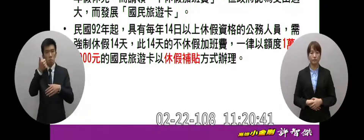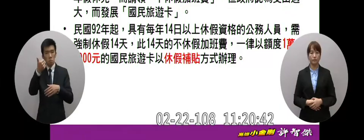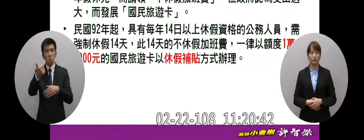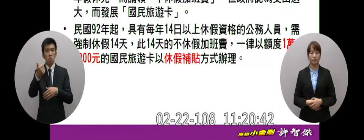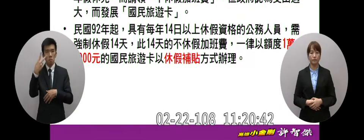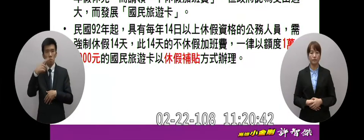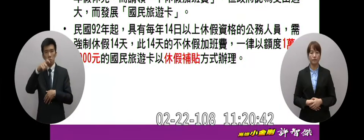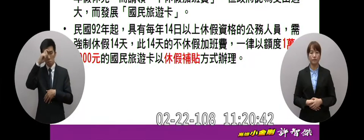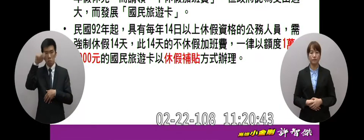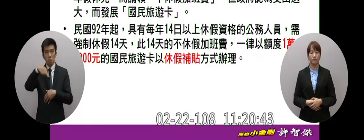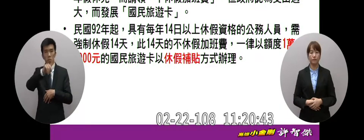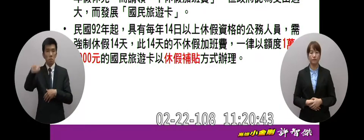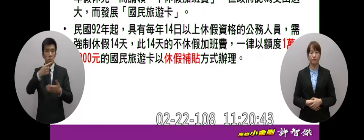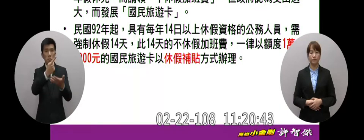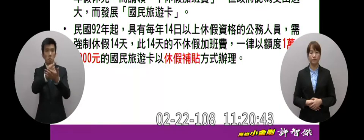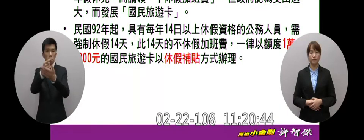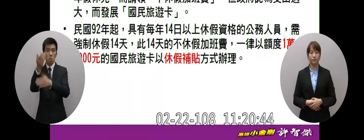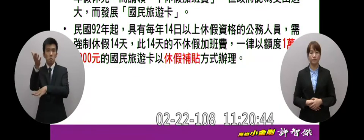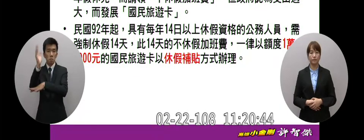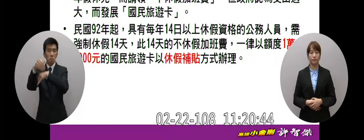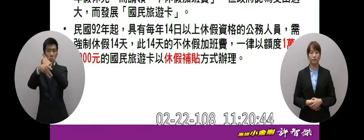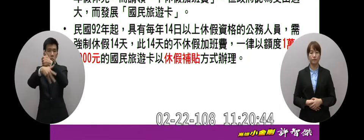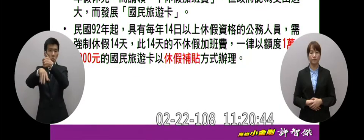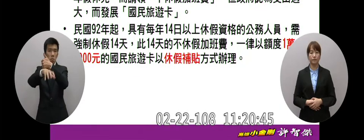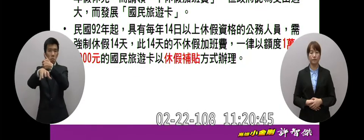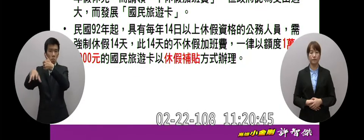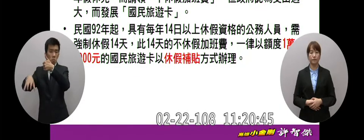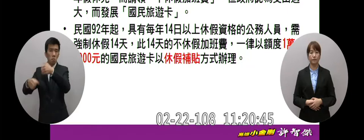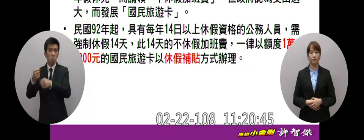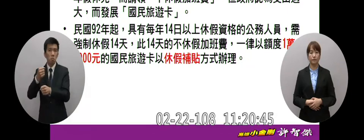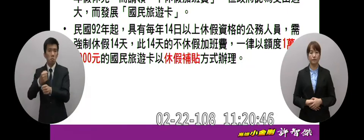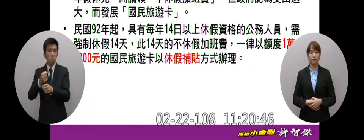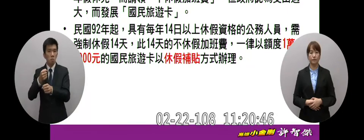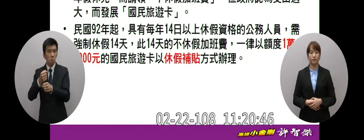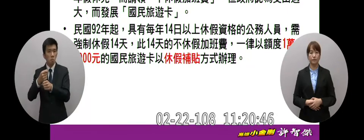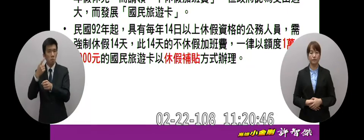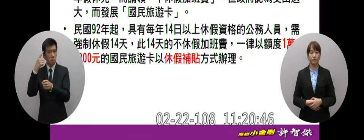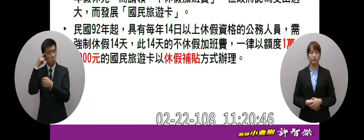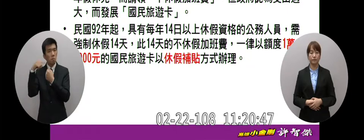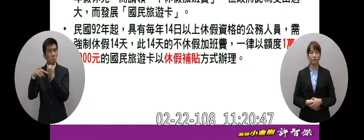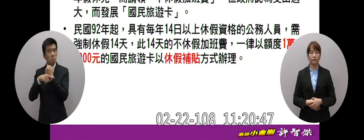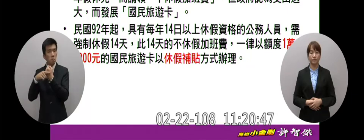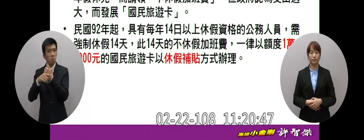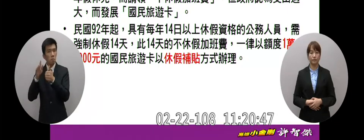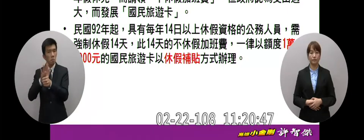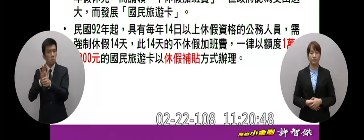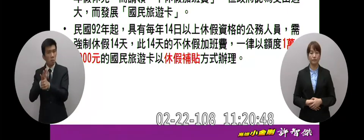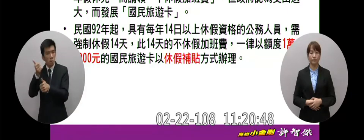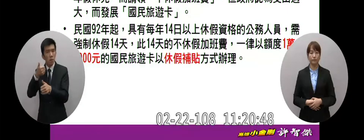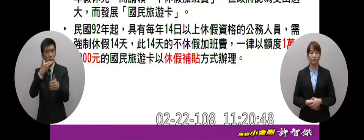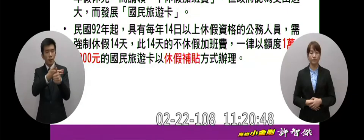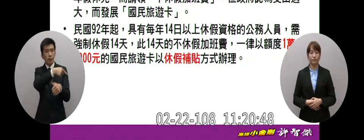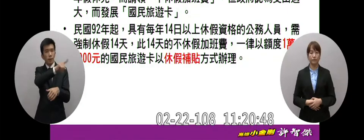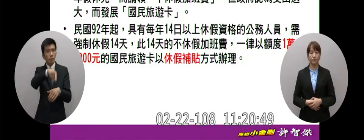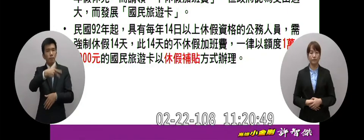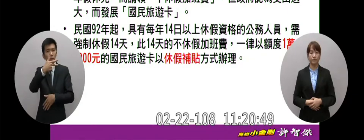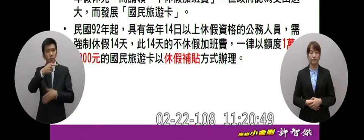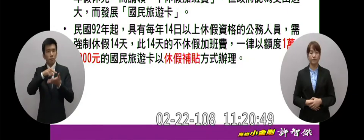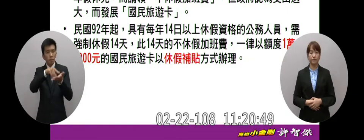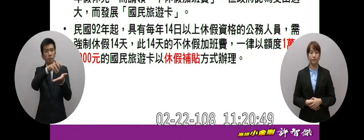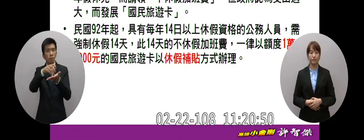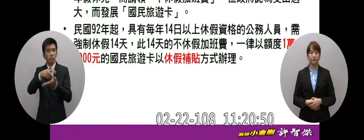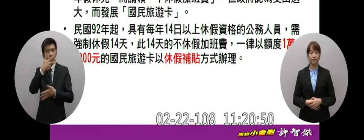这作业的部会吼，因拢。真的是希望讲用什么方式，大家搁愈方便，愈满意